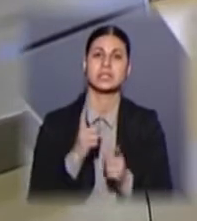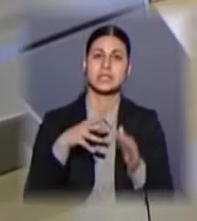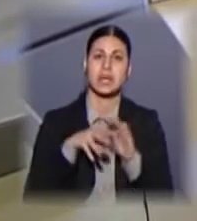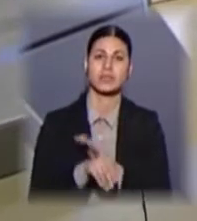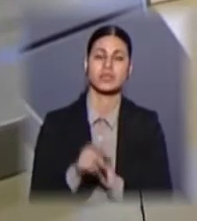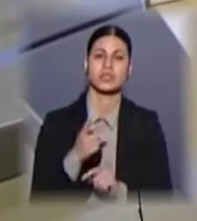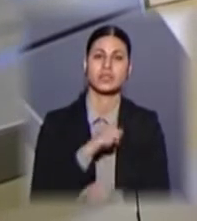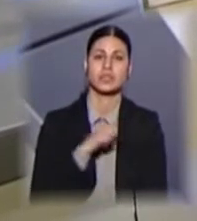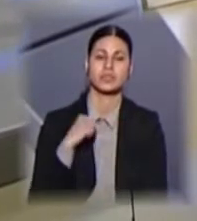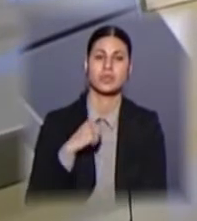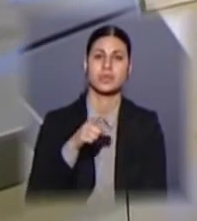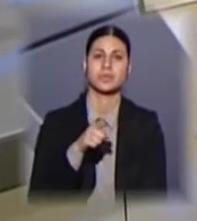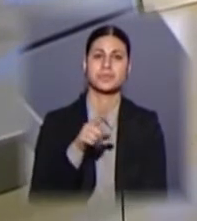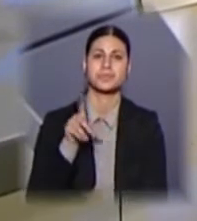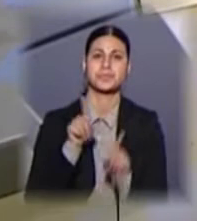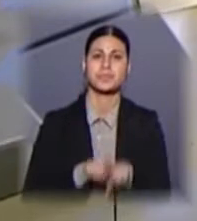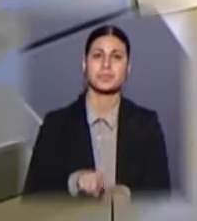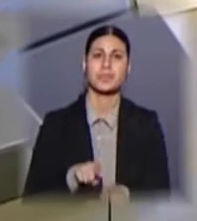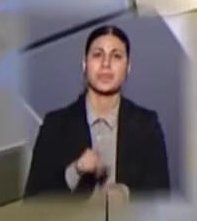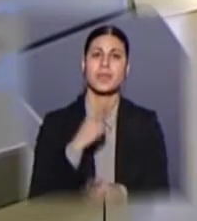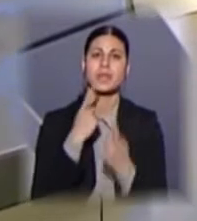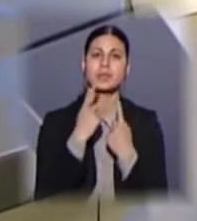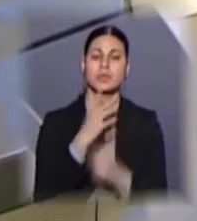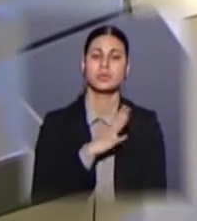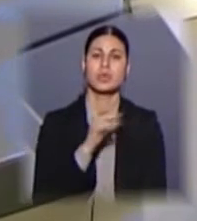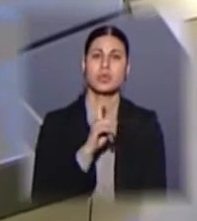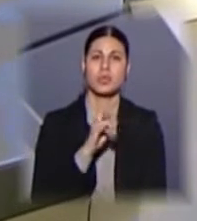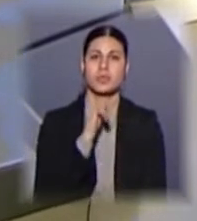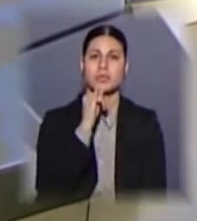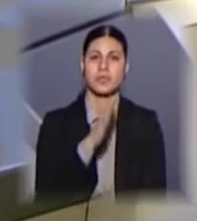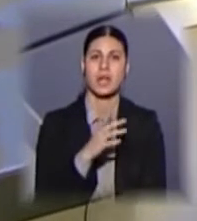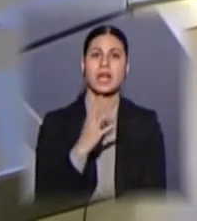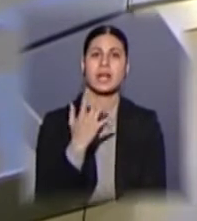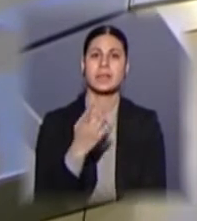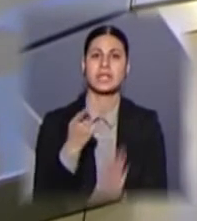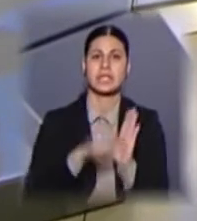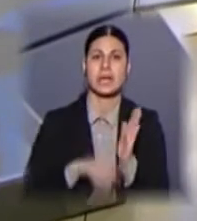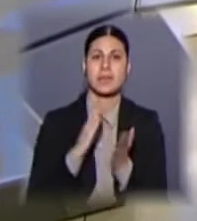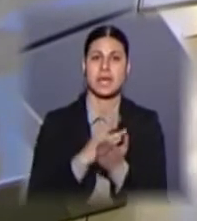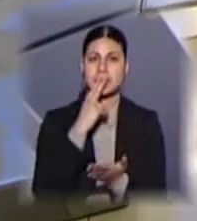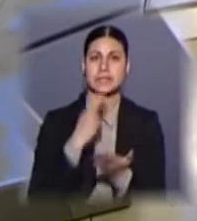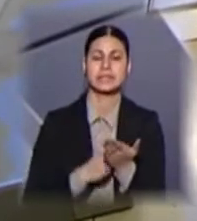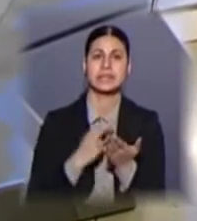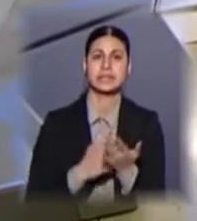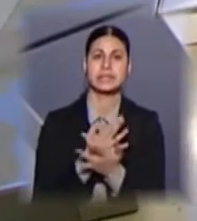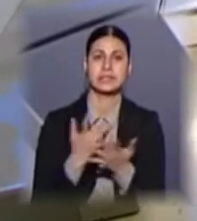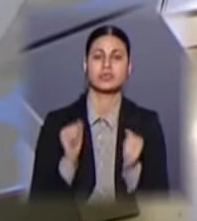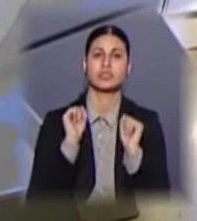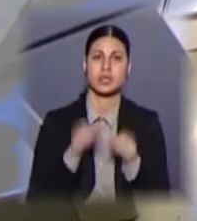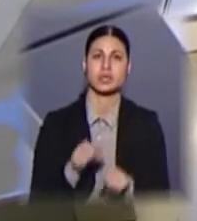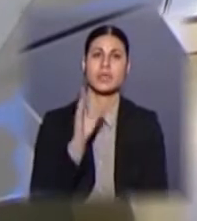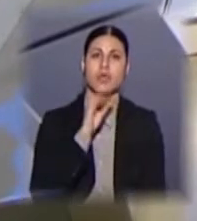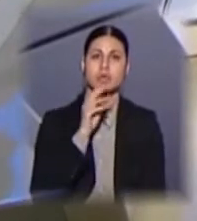ვთქვათ, ესეთი საუბრები იყო, რომ თურმე რამდენად იაფია ეს სახელმძღვანელოები. რა თქმა უნდა, შესაძლებელია,